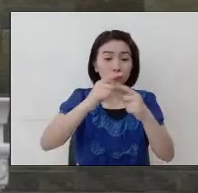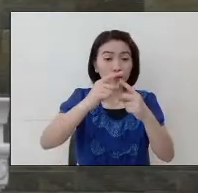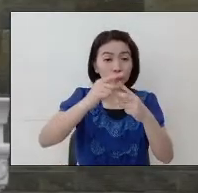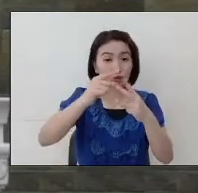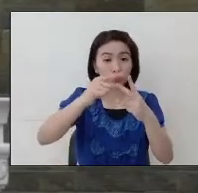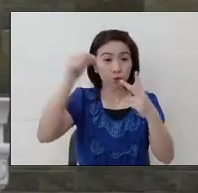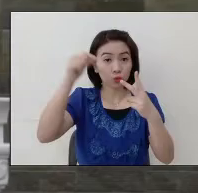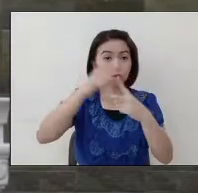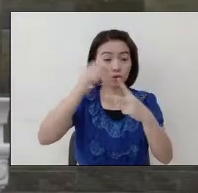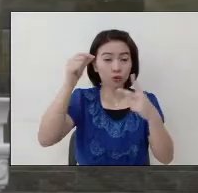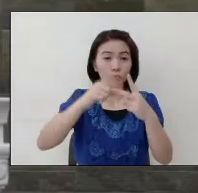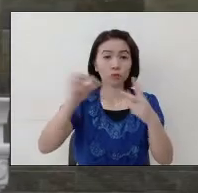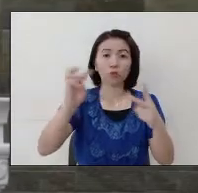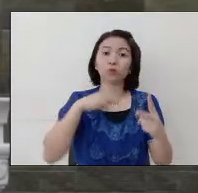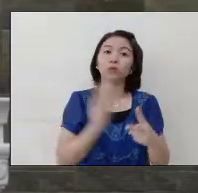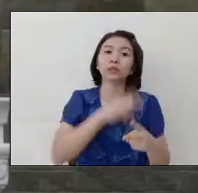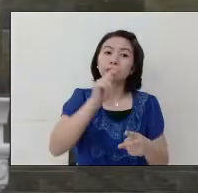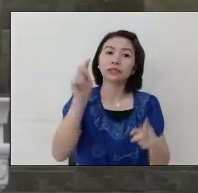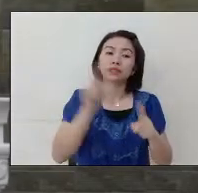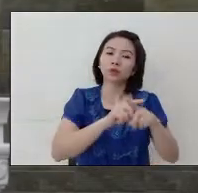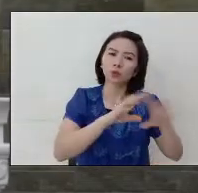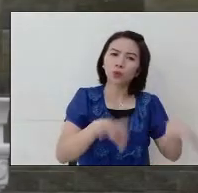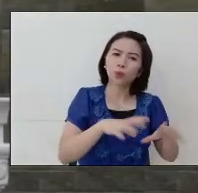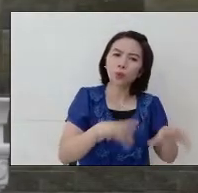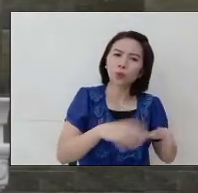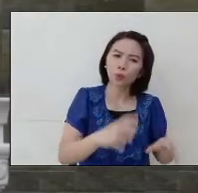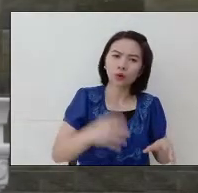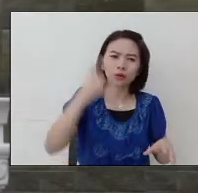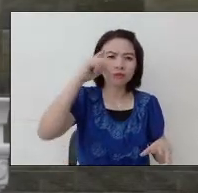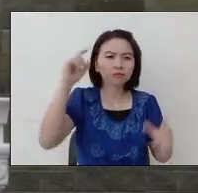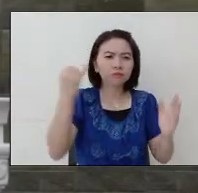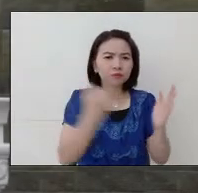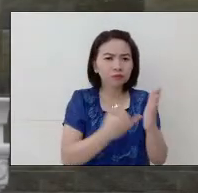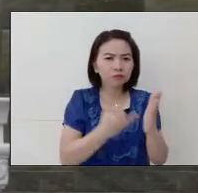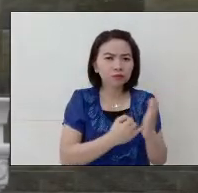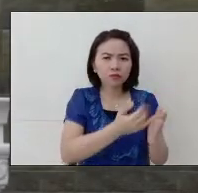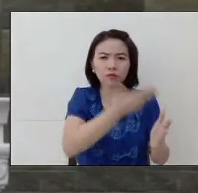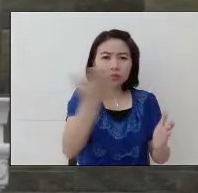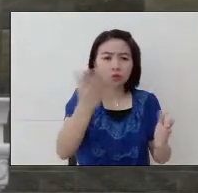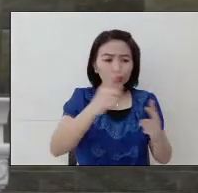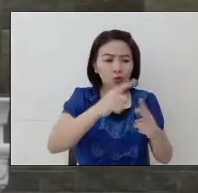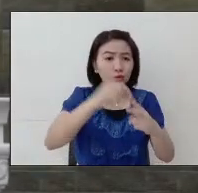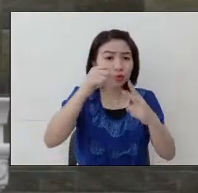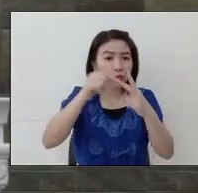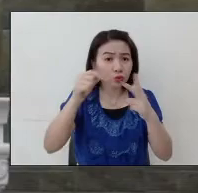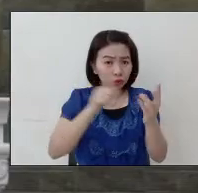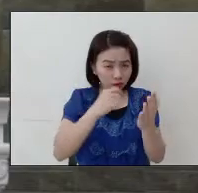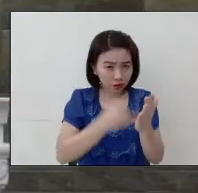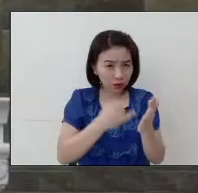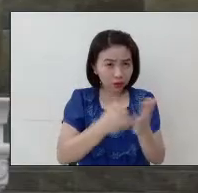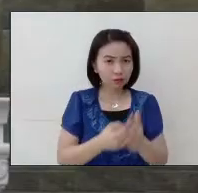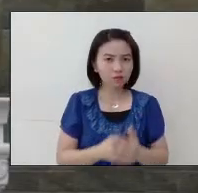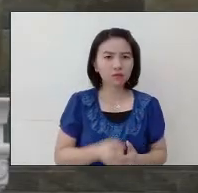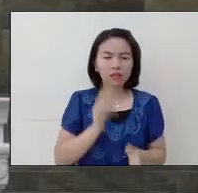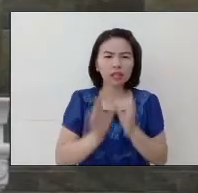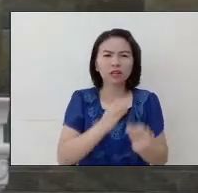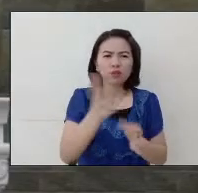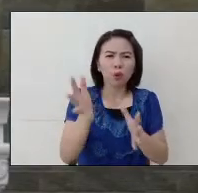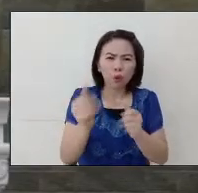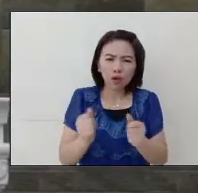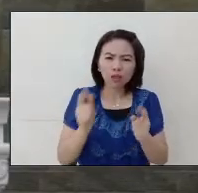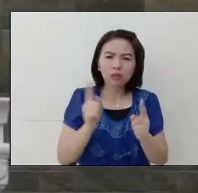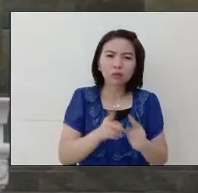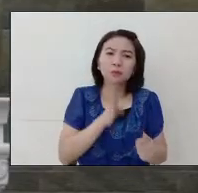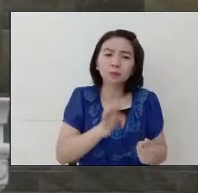You have to work for it. Pipiliin mo yan. Gusto kong mag-mature. Hindi po pwedeng ganito lamang